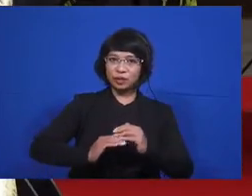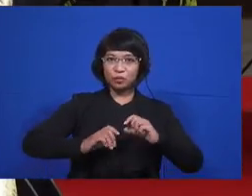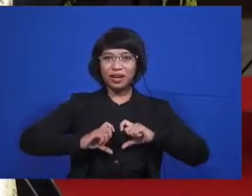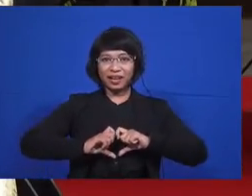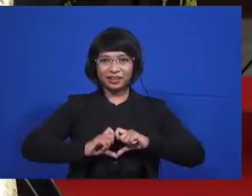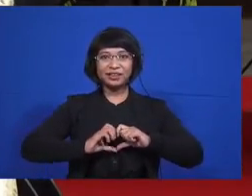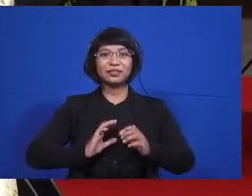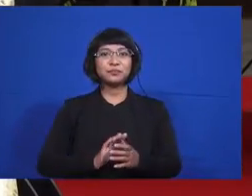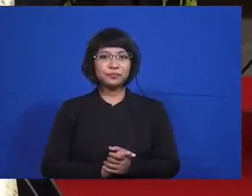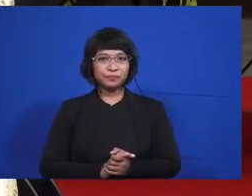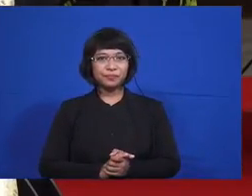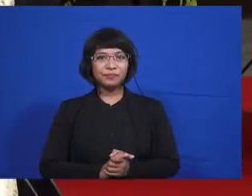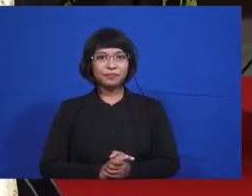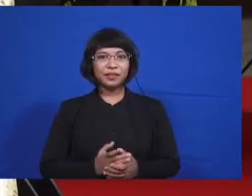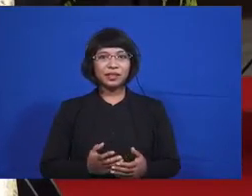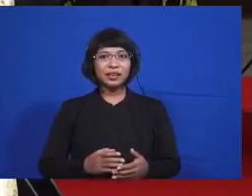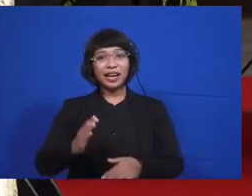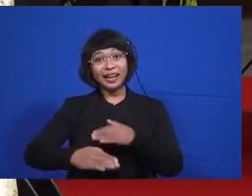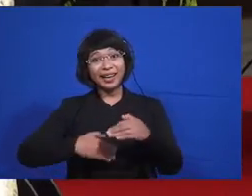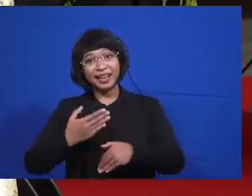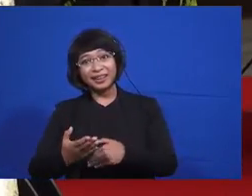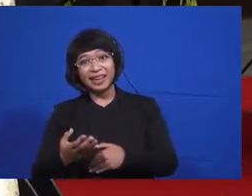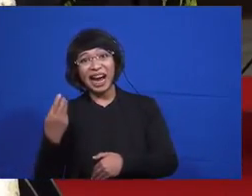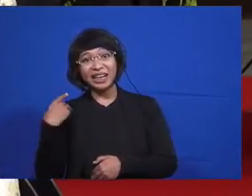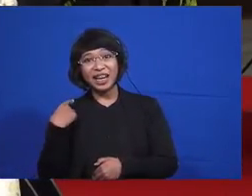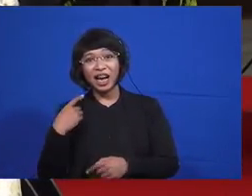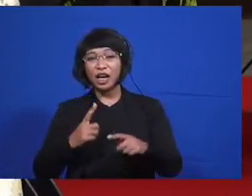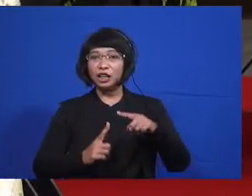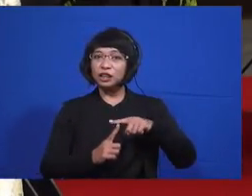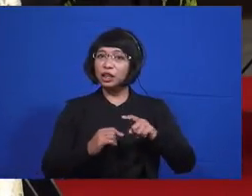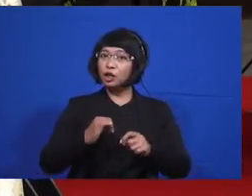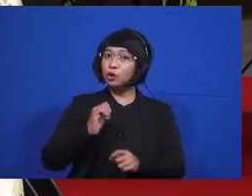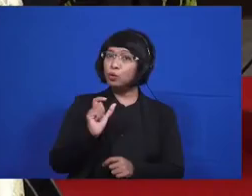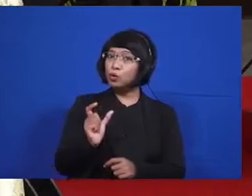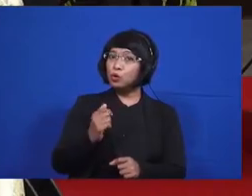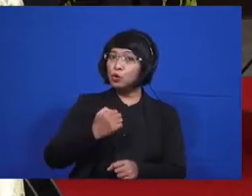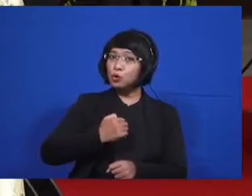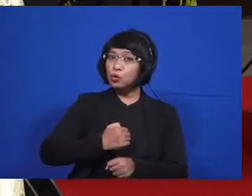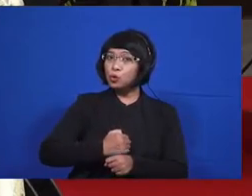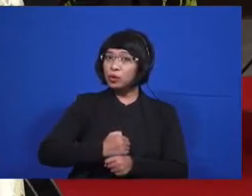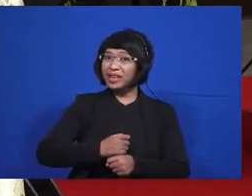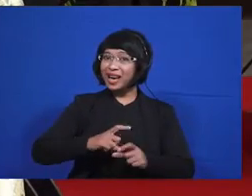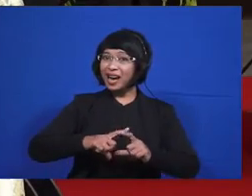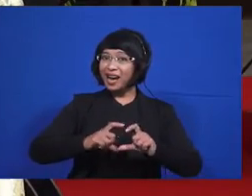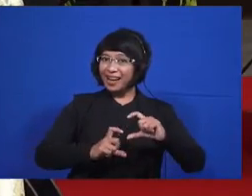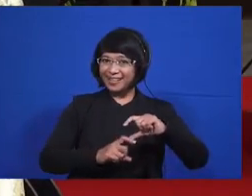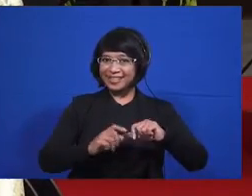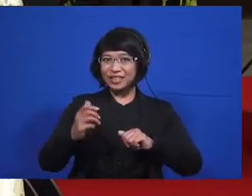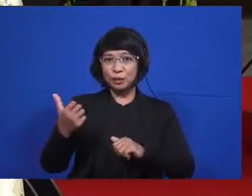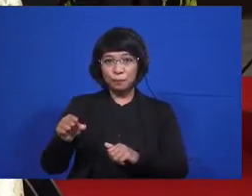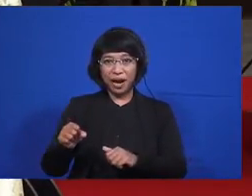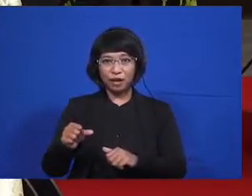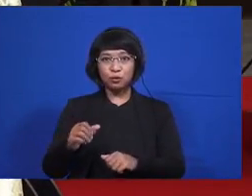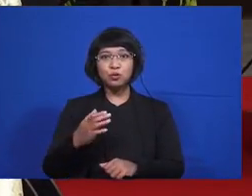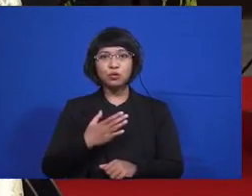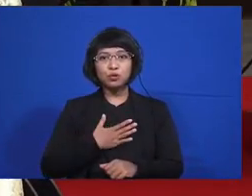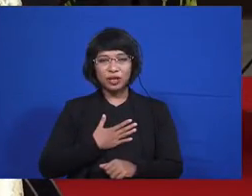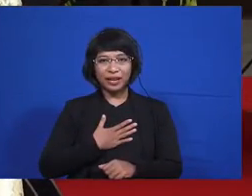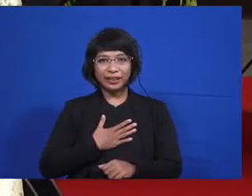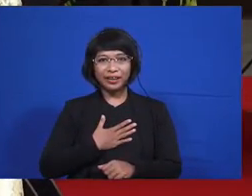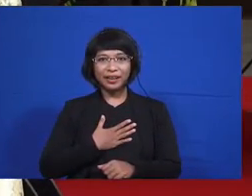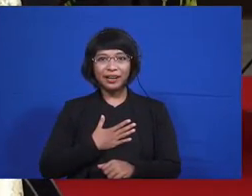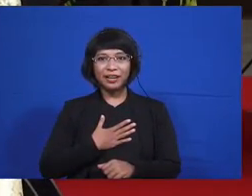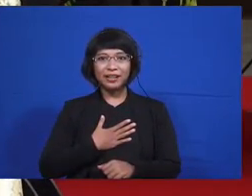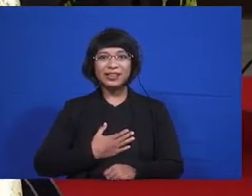terkait penugasan baru dan lain sebagainya. Tetapi yang perlu, yang sejarah hidup saya membuktikan bahwa selalu ada